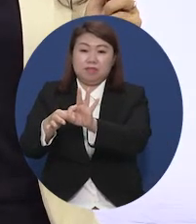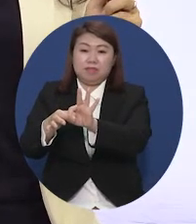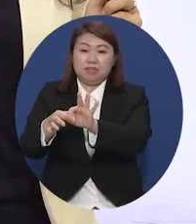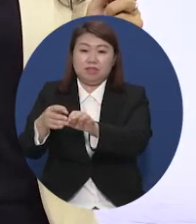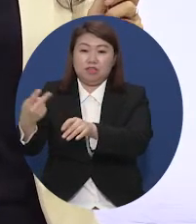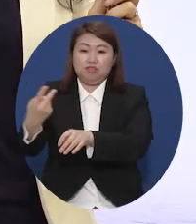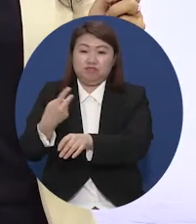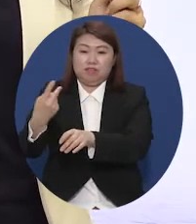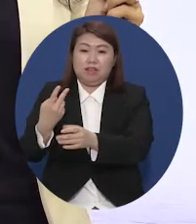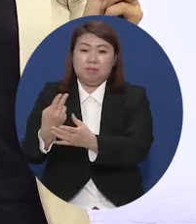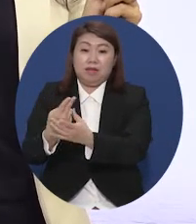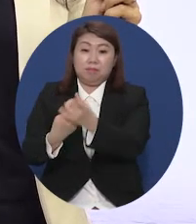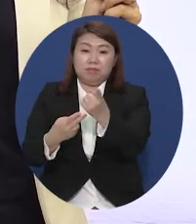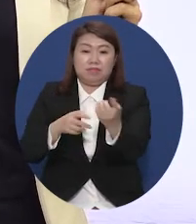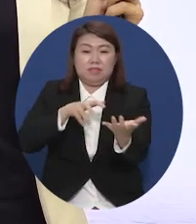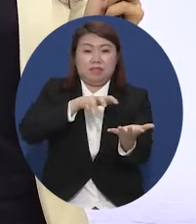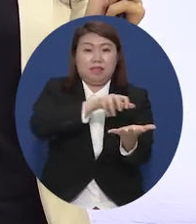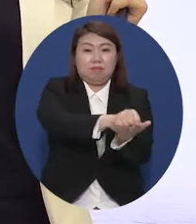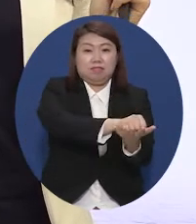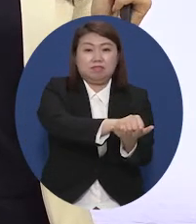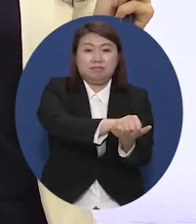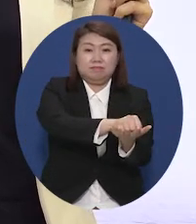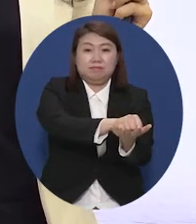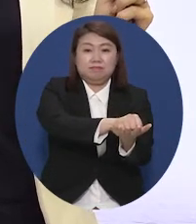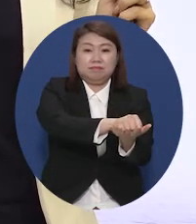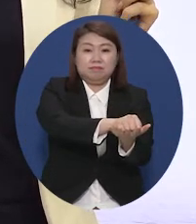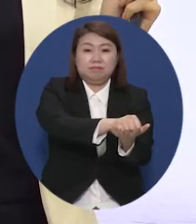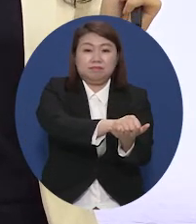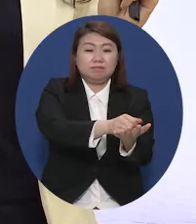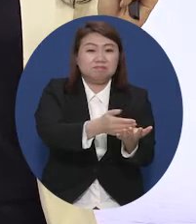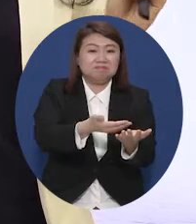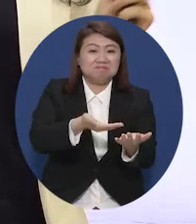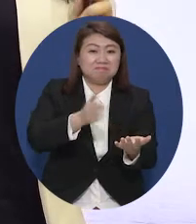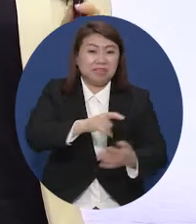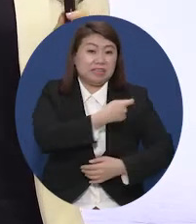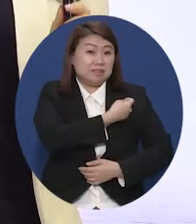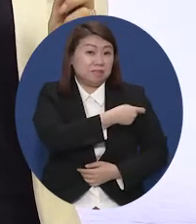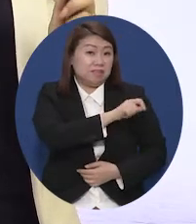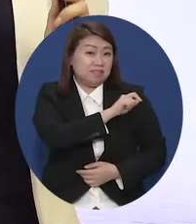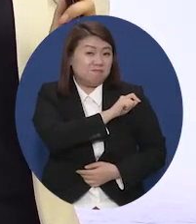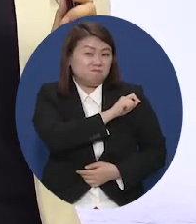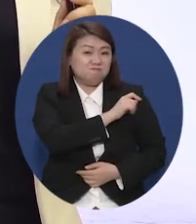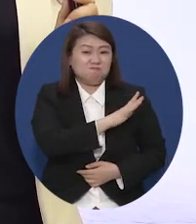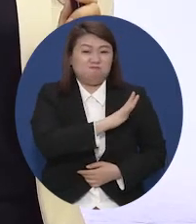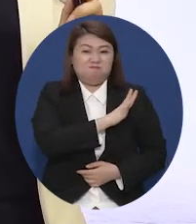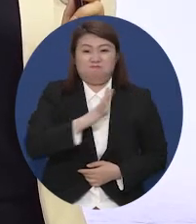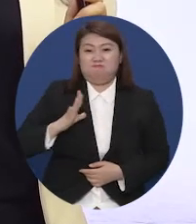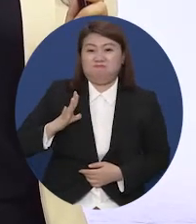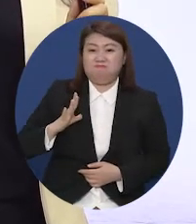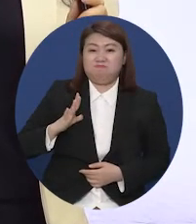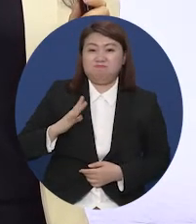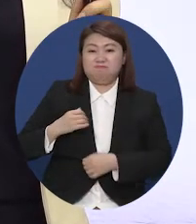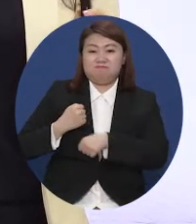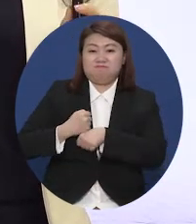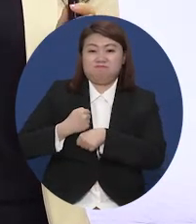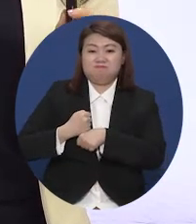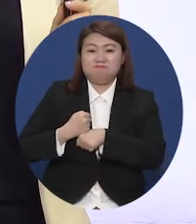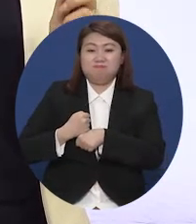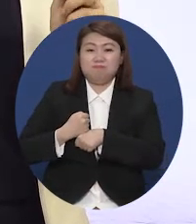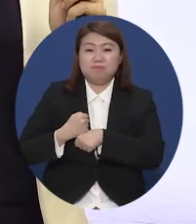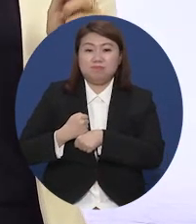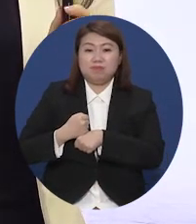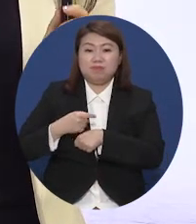끼체 부족을 정복하게 됩니다 그렇지만 뭔가 일종의 스페인 군의 배신인 거죠 스페인 군들을